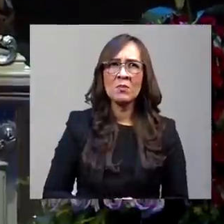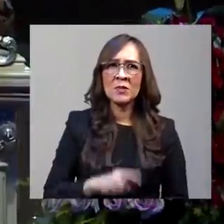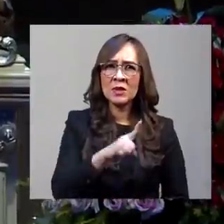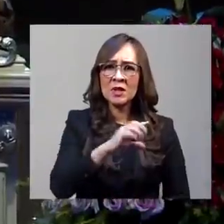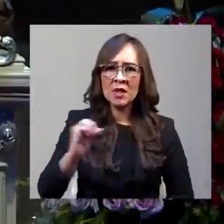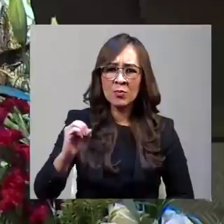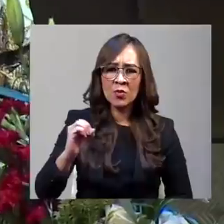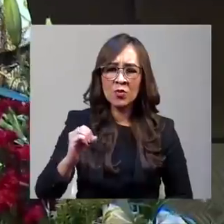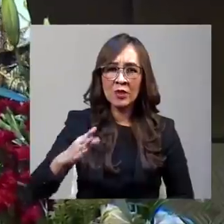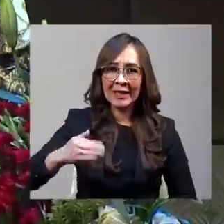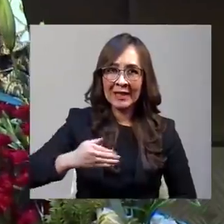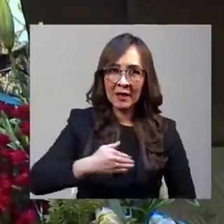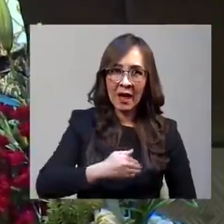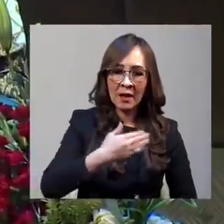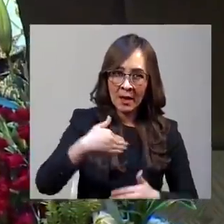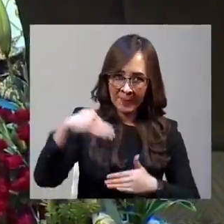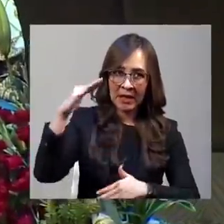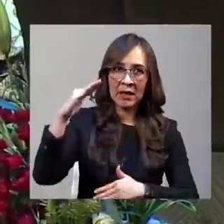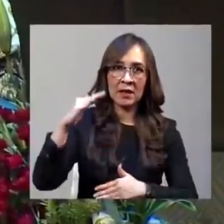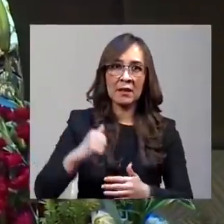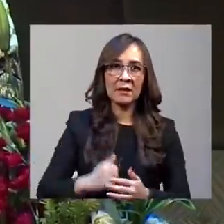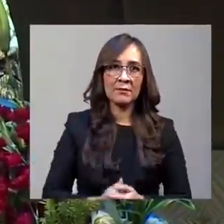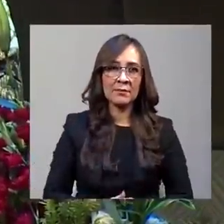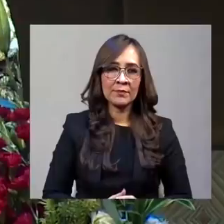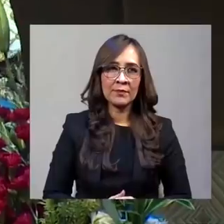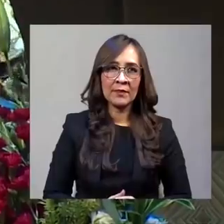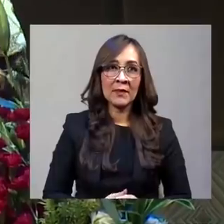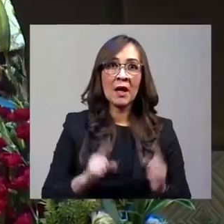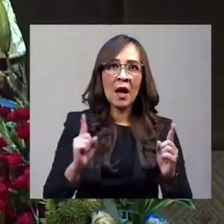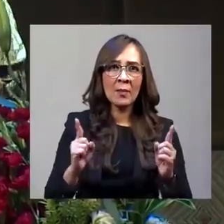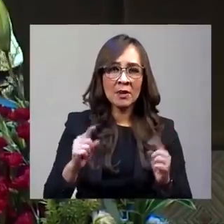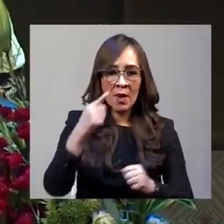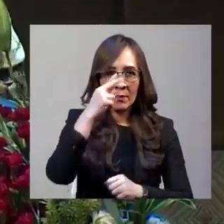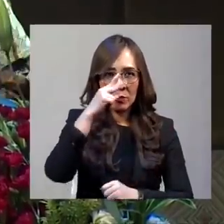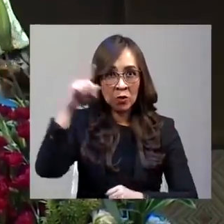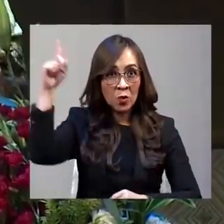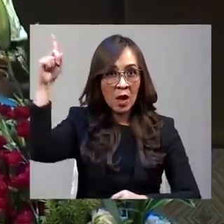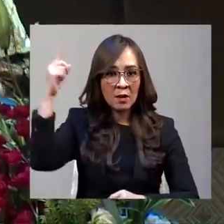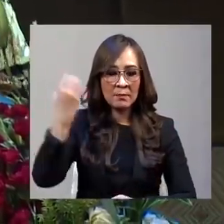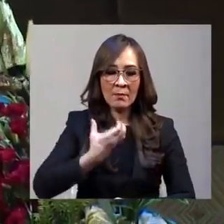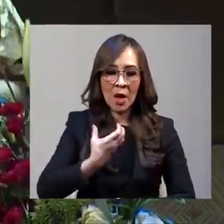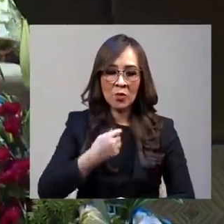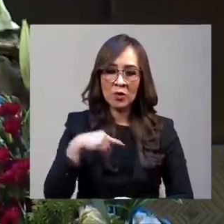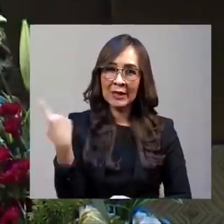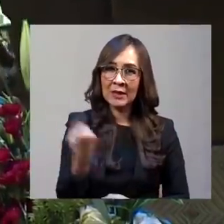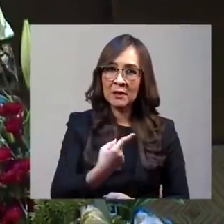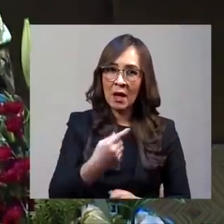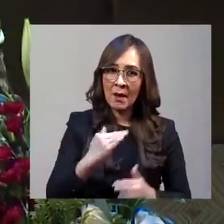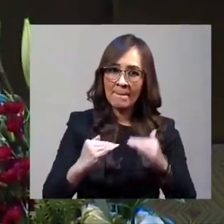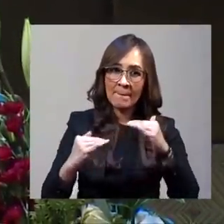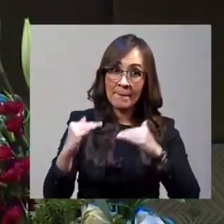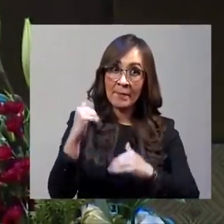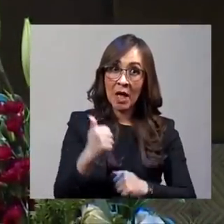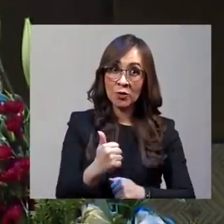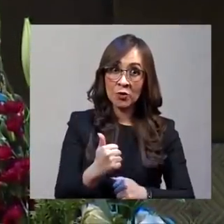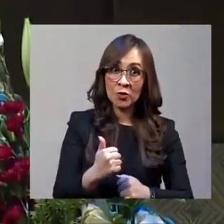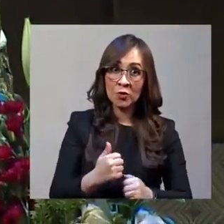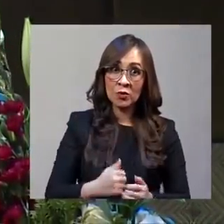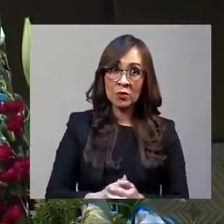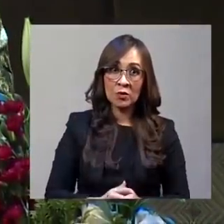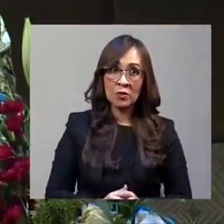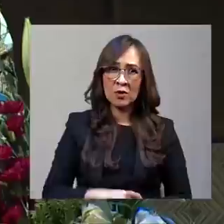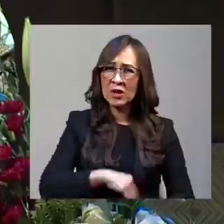Kenapa Tuhan mau kita maju? Maju dalam pemikiran, maju dalam semangat, maju dalam cinta, maju dalam kasih kita kepada